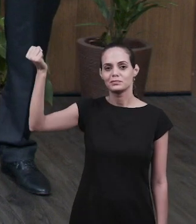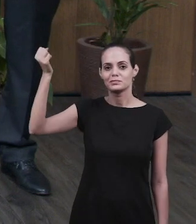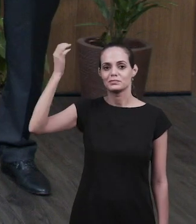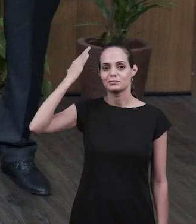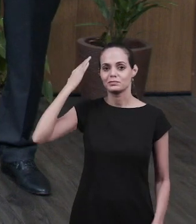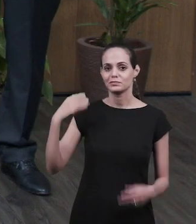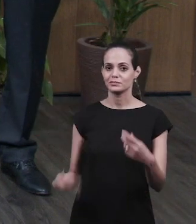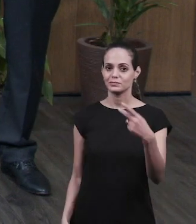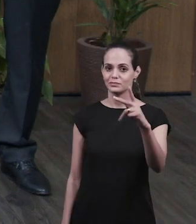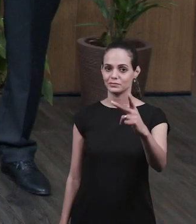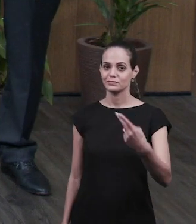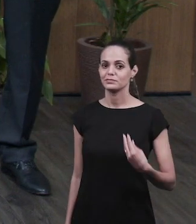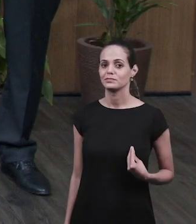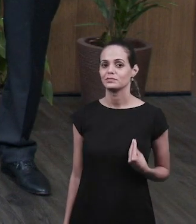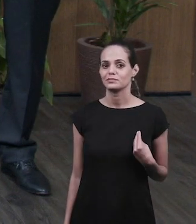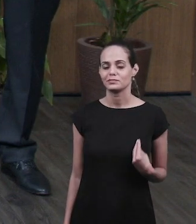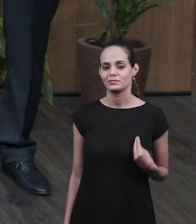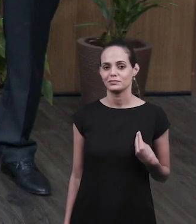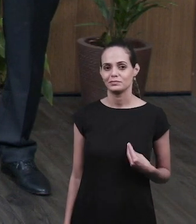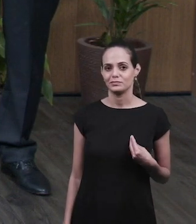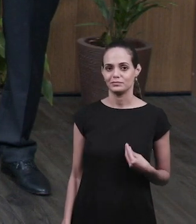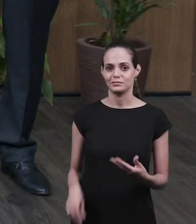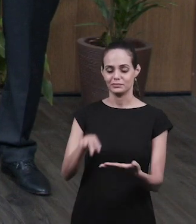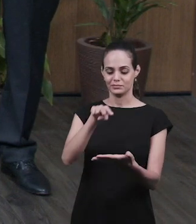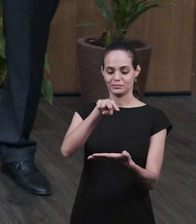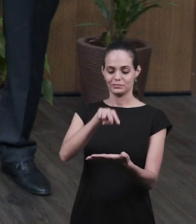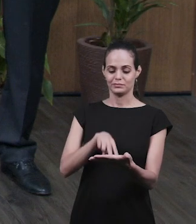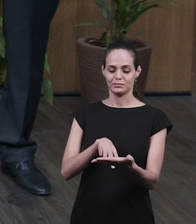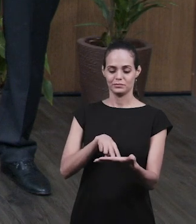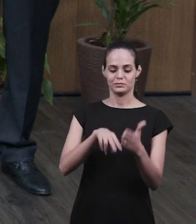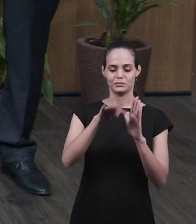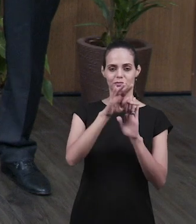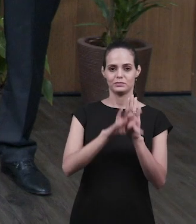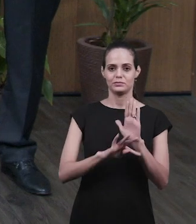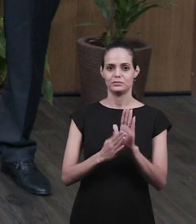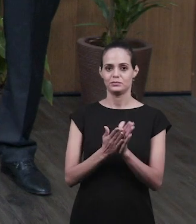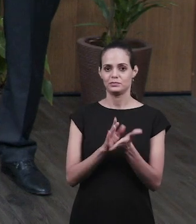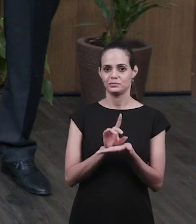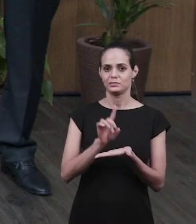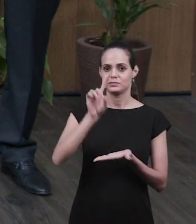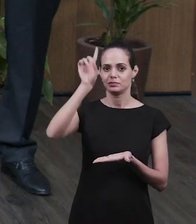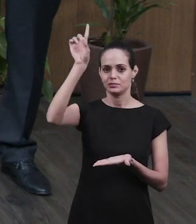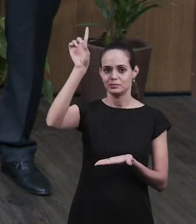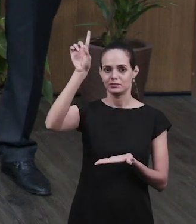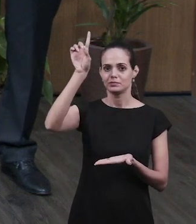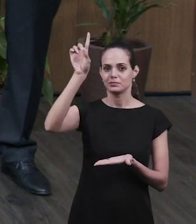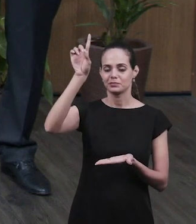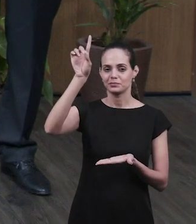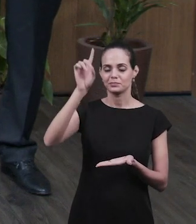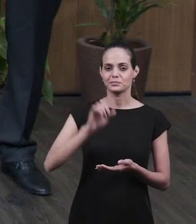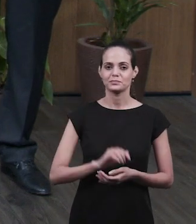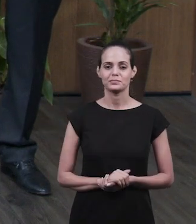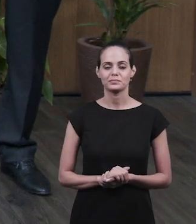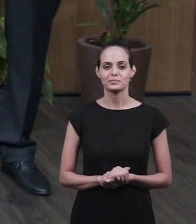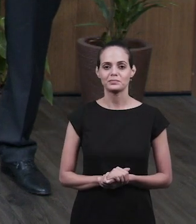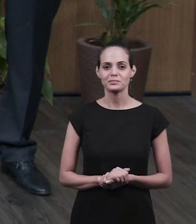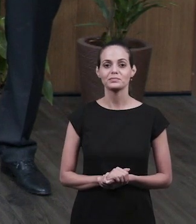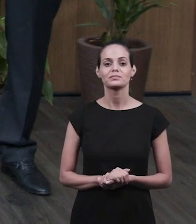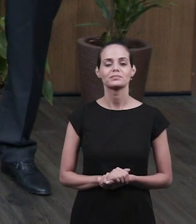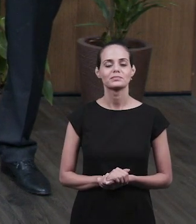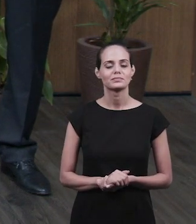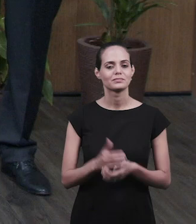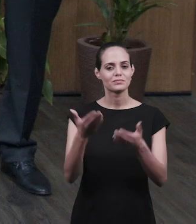à votre vie dans la lecture des textes de la parole de Dieu. Ensuite, j'invite à